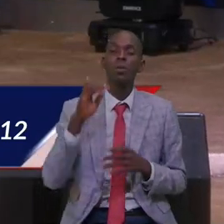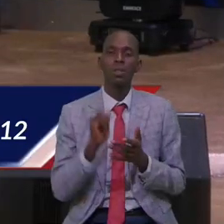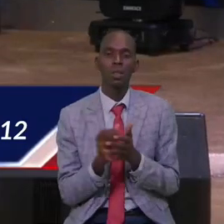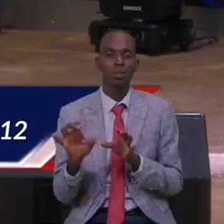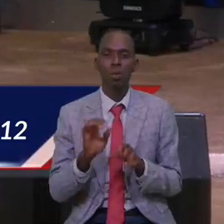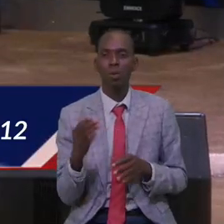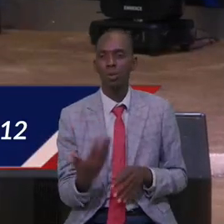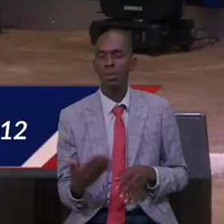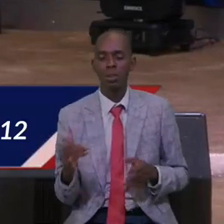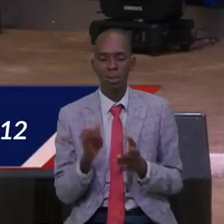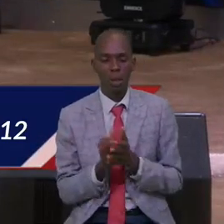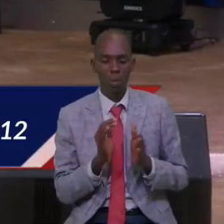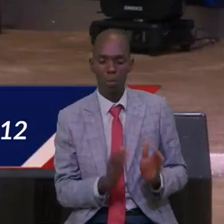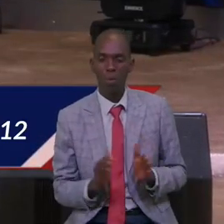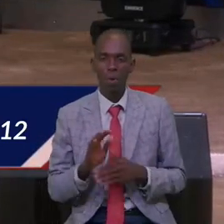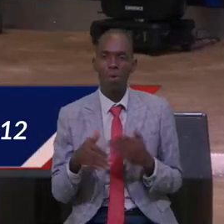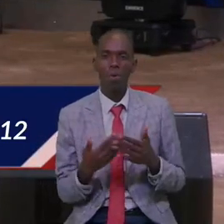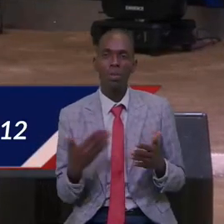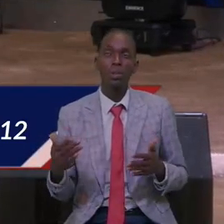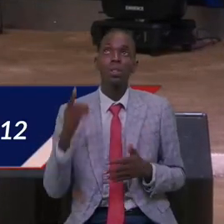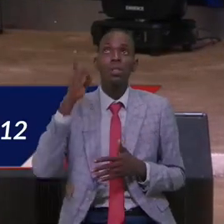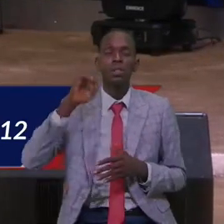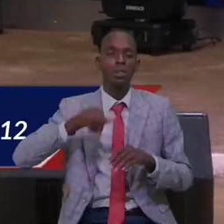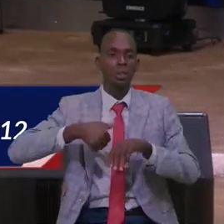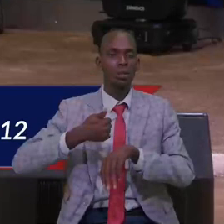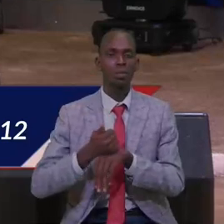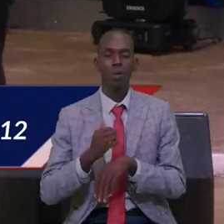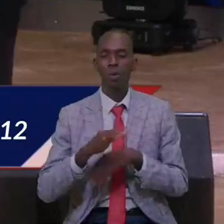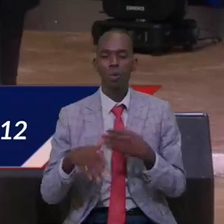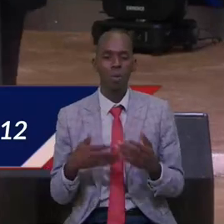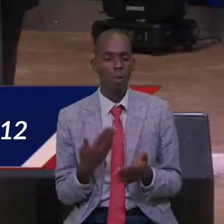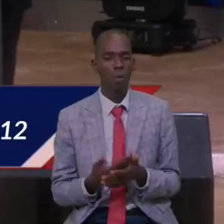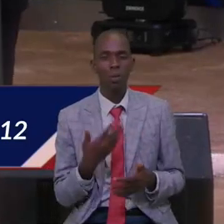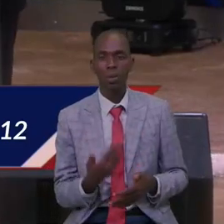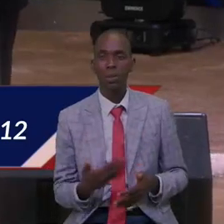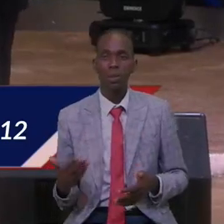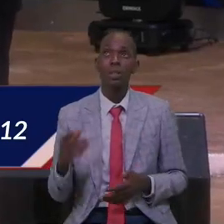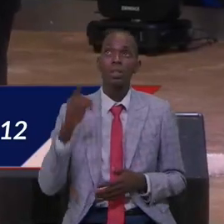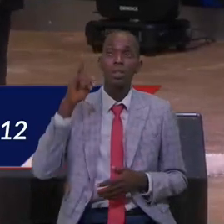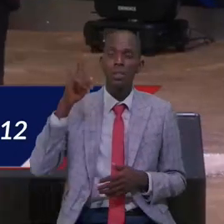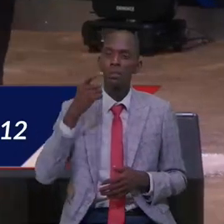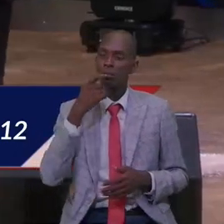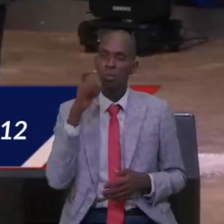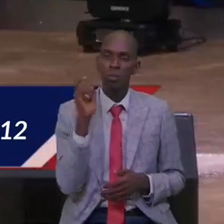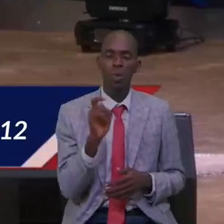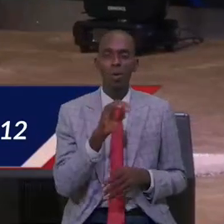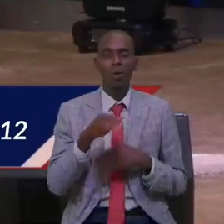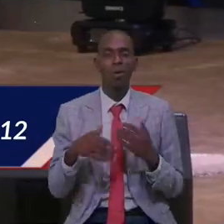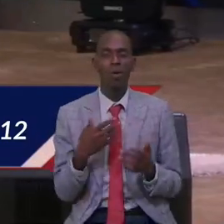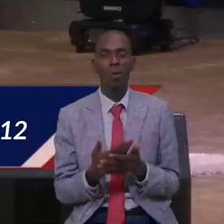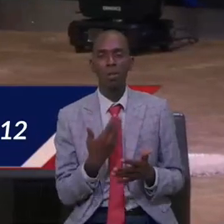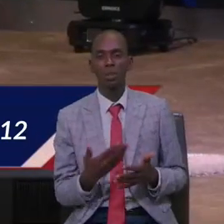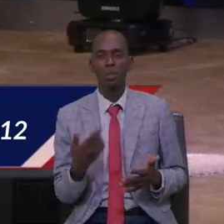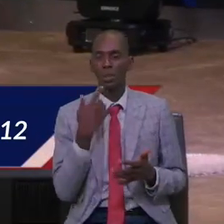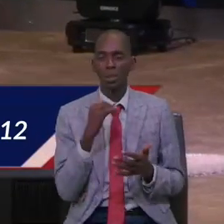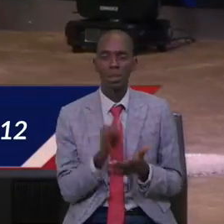a organisé, planifié ceci. C'est Dieu qui a décrété ceci. Dans